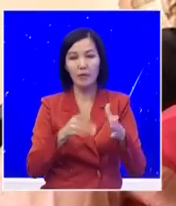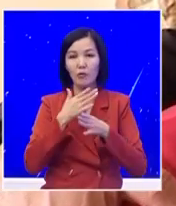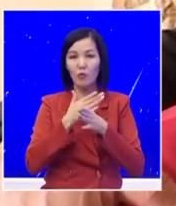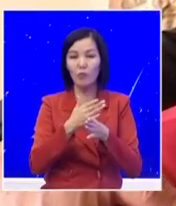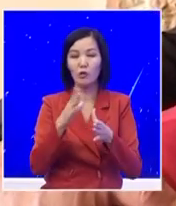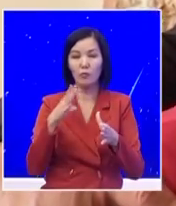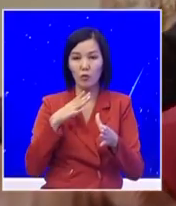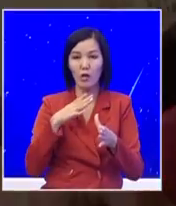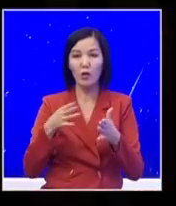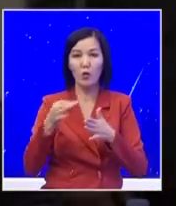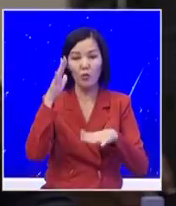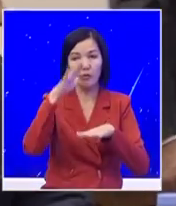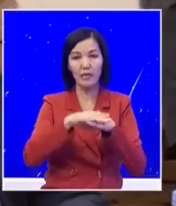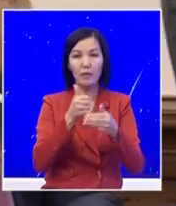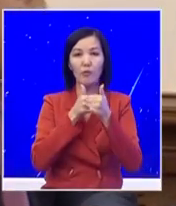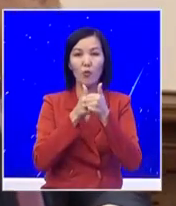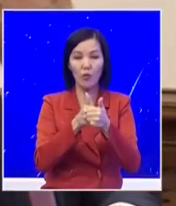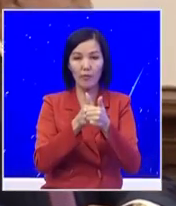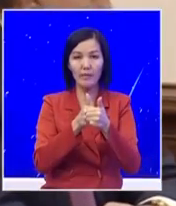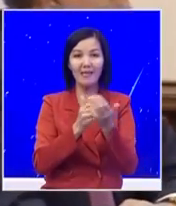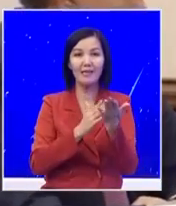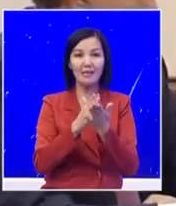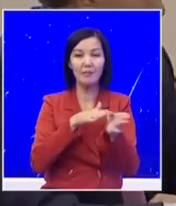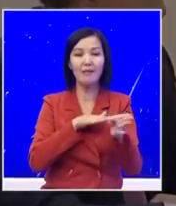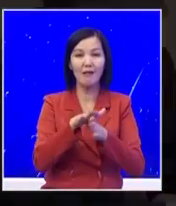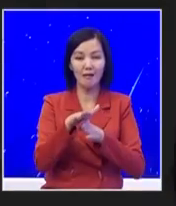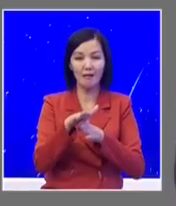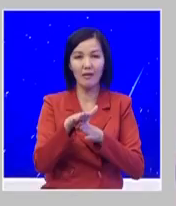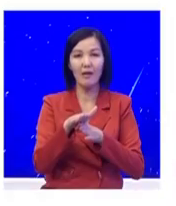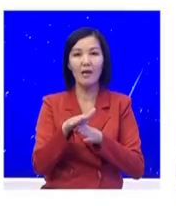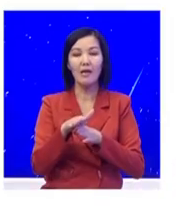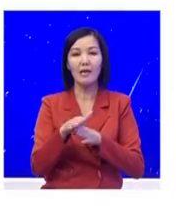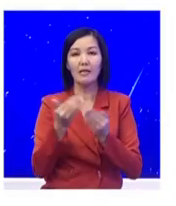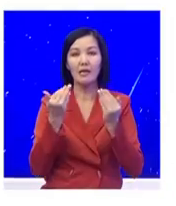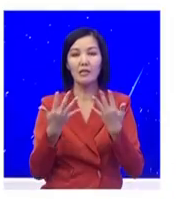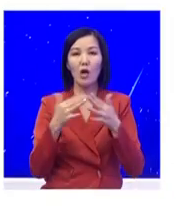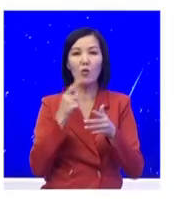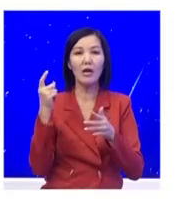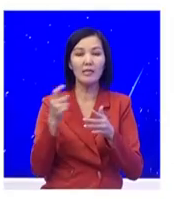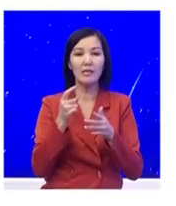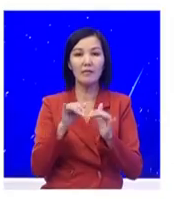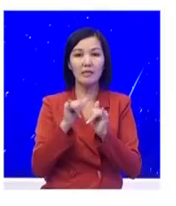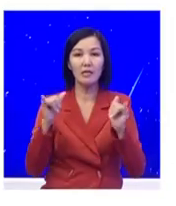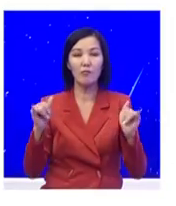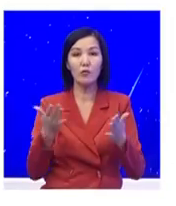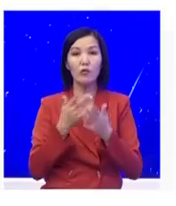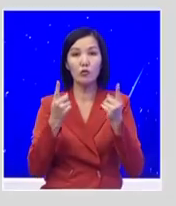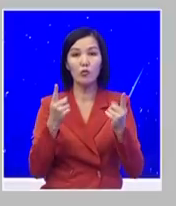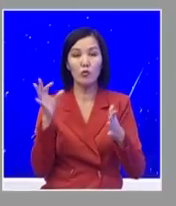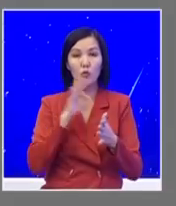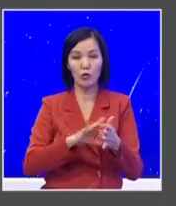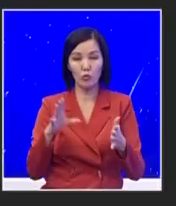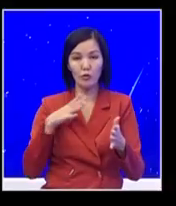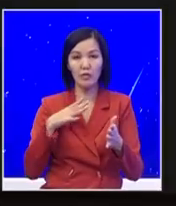білген азамат. Облыс әкімінің орынбасары қызметін атқарды. Өңірдің төл дақылы қант қызылшасын дамытуға зор үлес